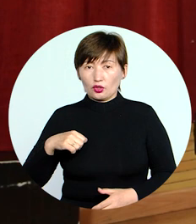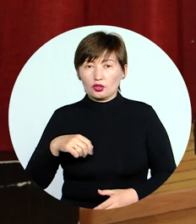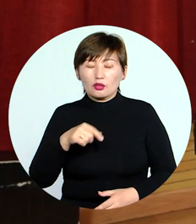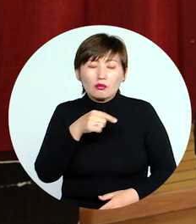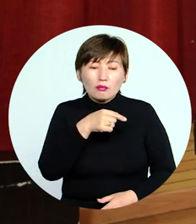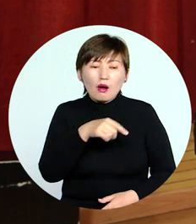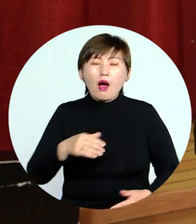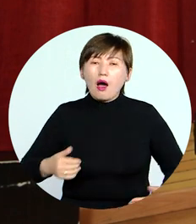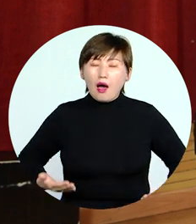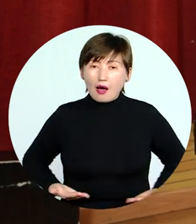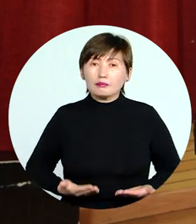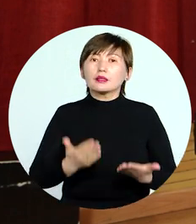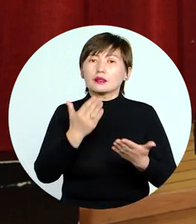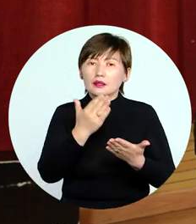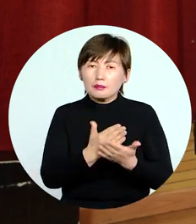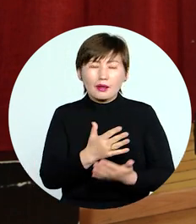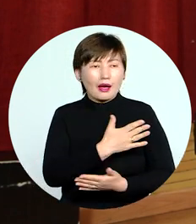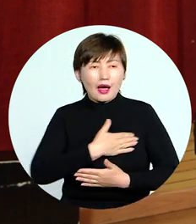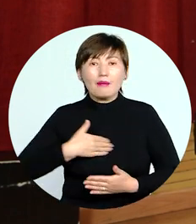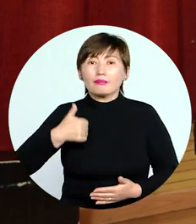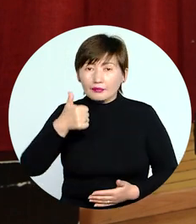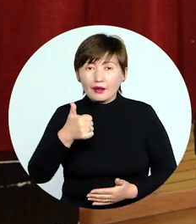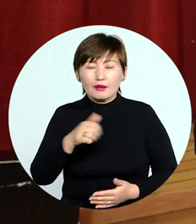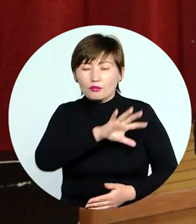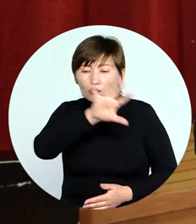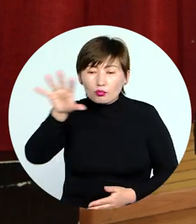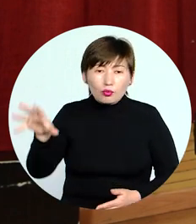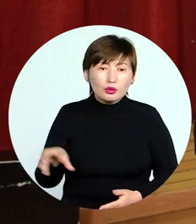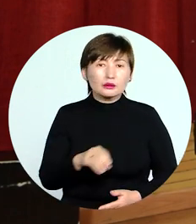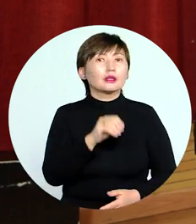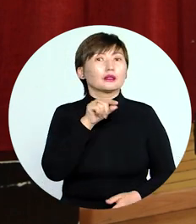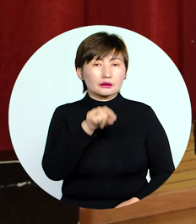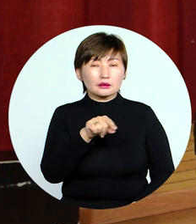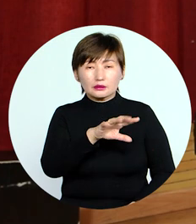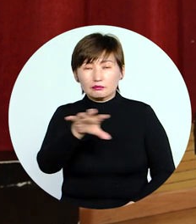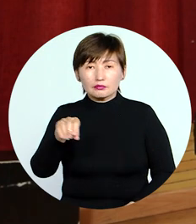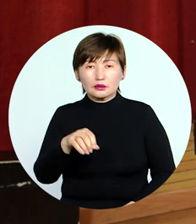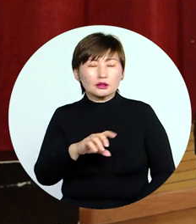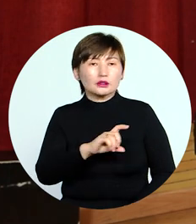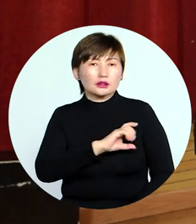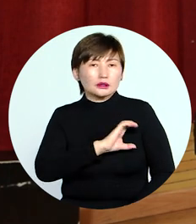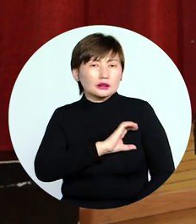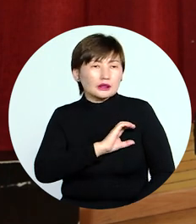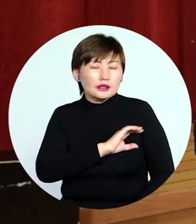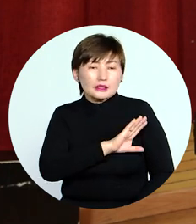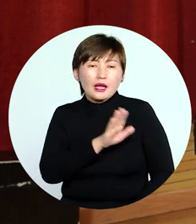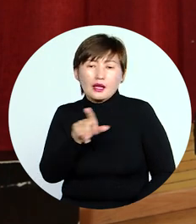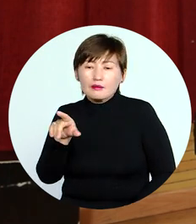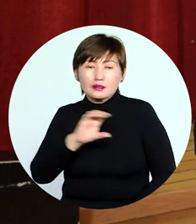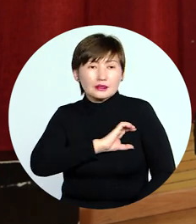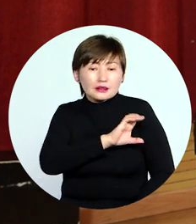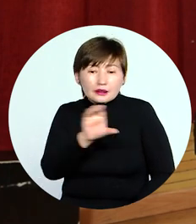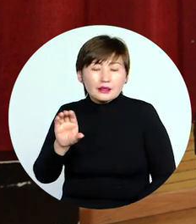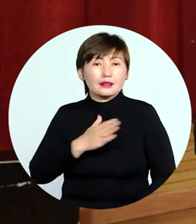хэрэглэл одоо ямар нэг амтай болон амьгүй эд юмс үзэгдэлдээ дандаа зүрх сэтгэлээ өгж хайрлаж явах нь